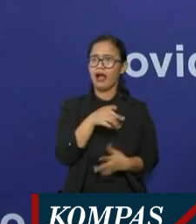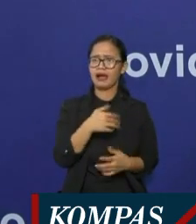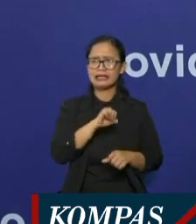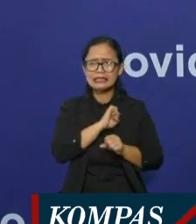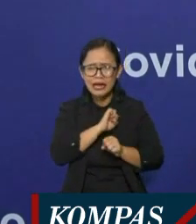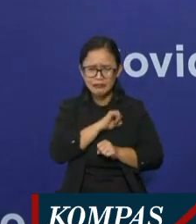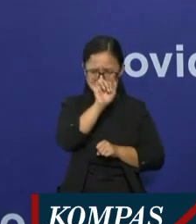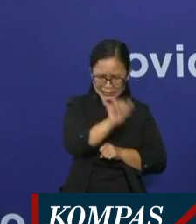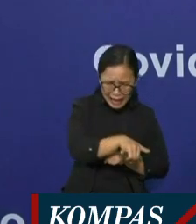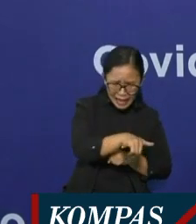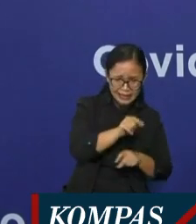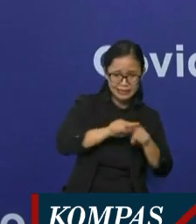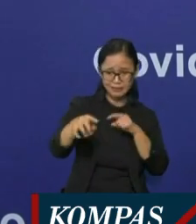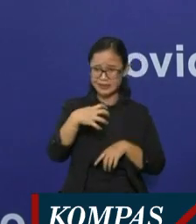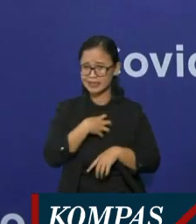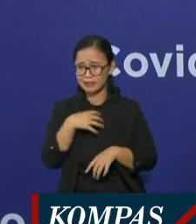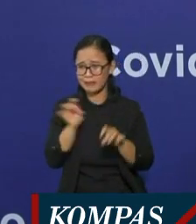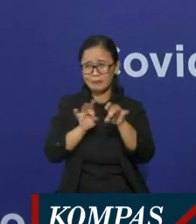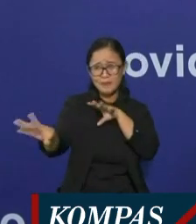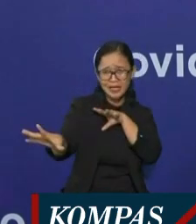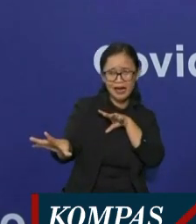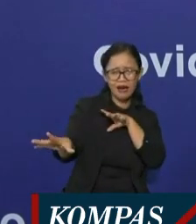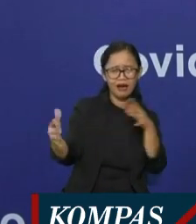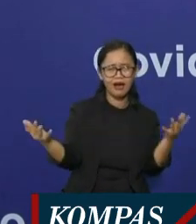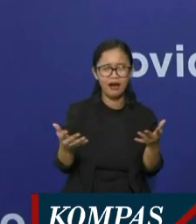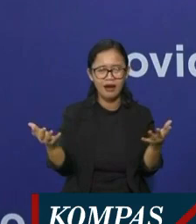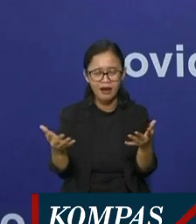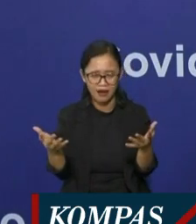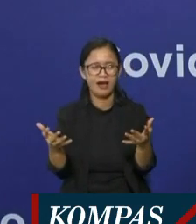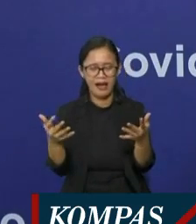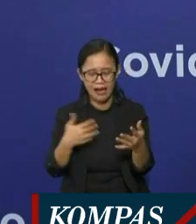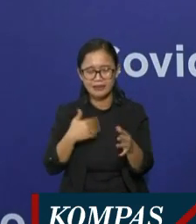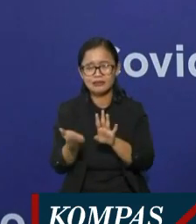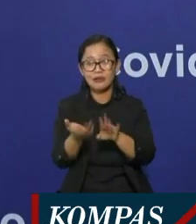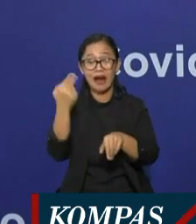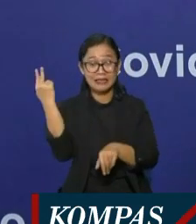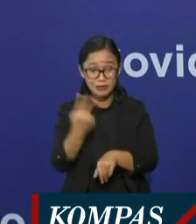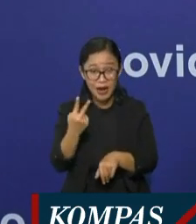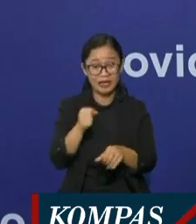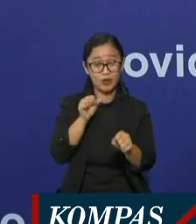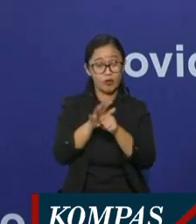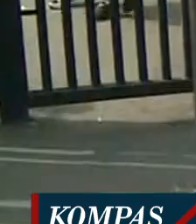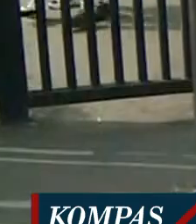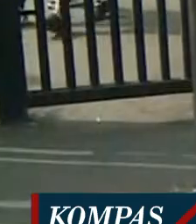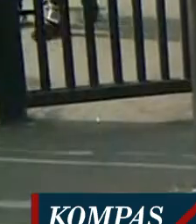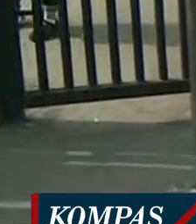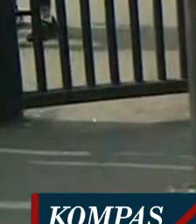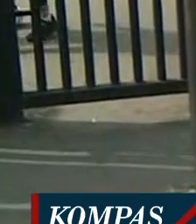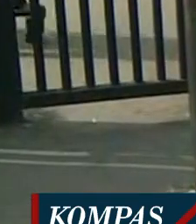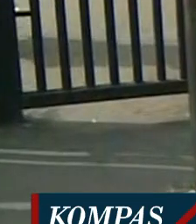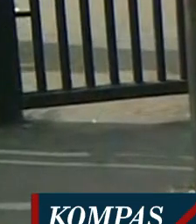ketakutannya iya tetapi perilakunya enggak dan kita tahu bahwa gelombang kedua itu bisa saja terjadi